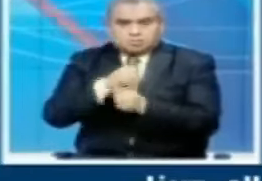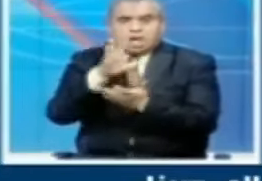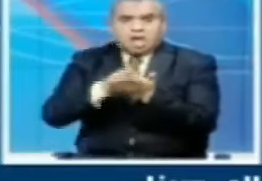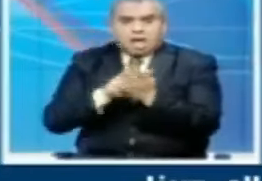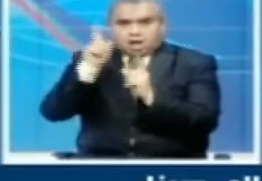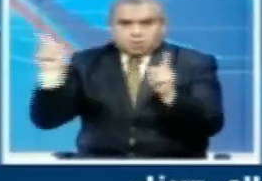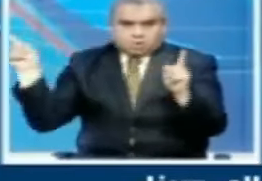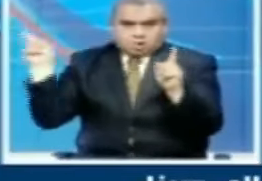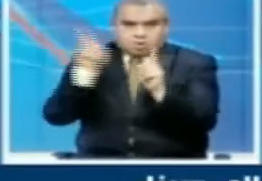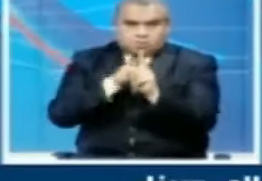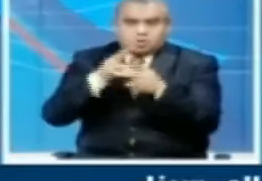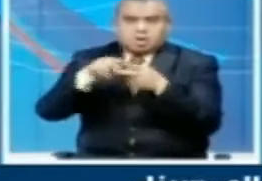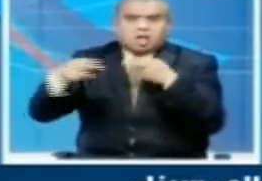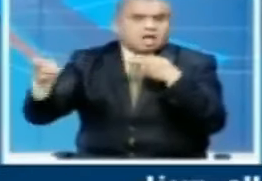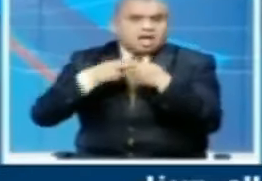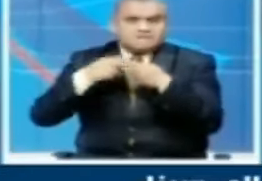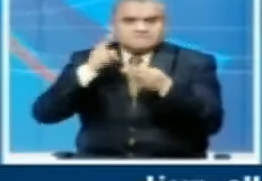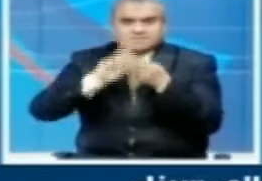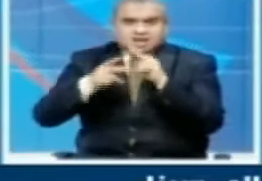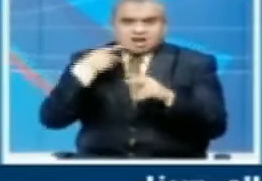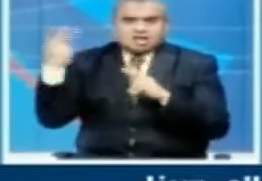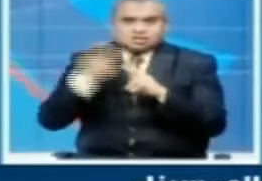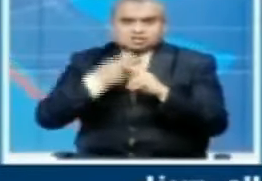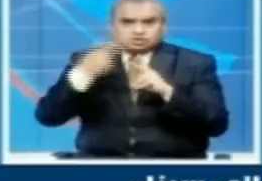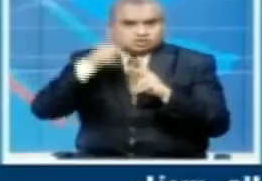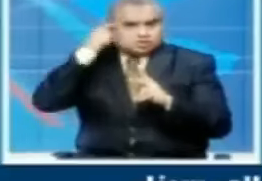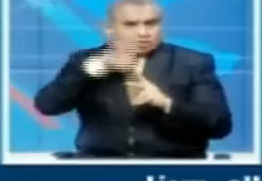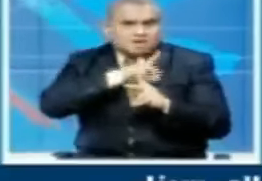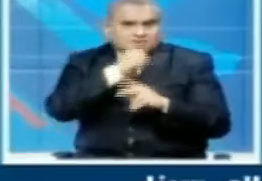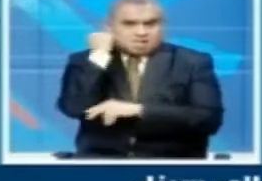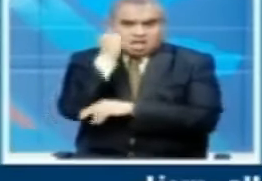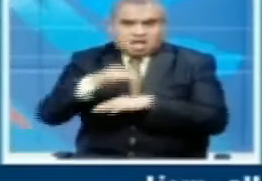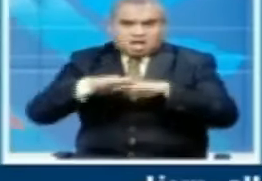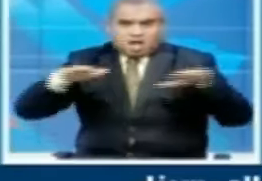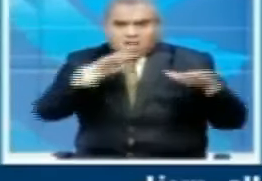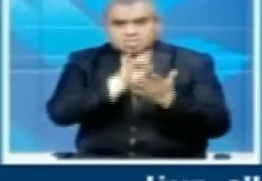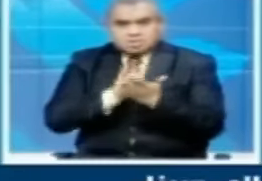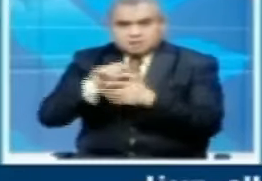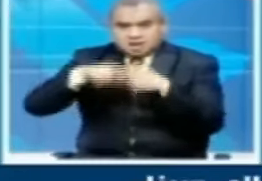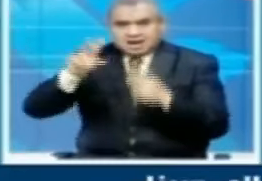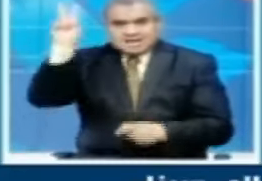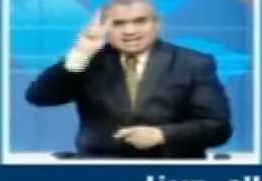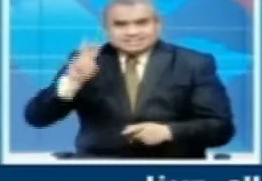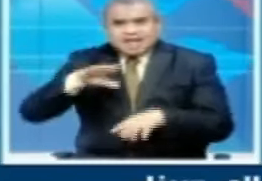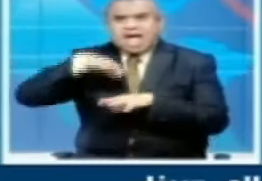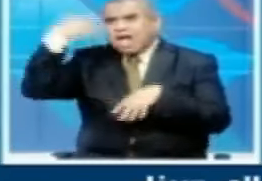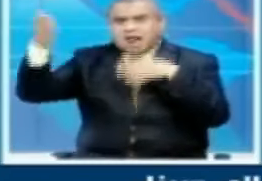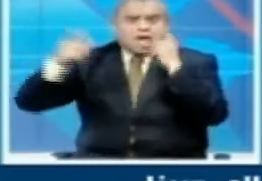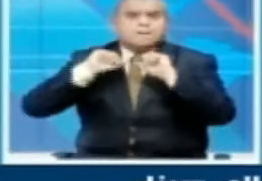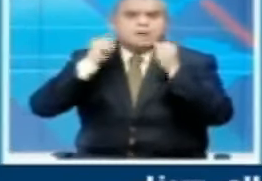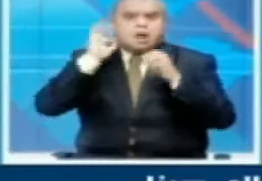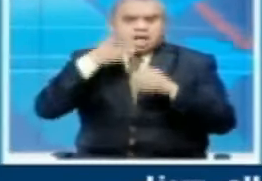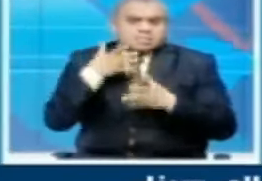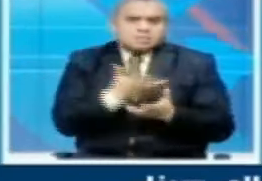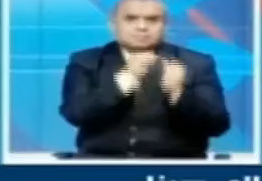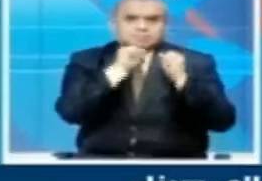البداية، وهو الرفض القاطع لأي تهجير للفلسطينيين من أراضيهم إلى سيناء أو إلى أي مكان آخر،